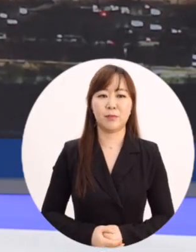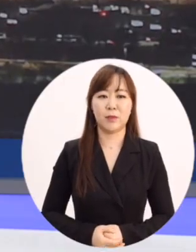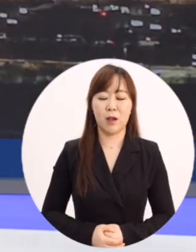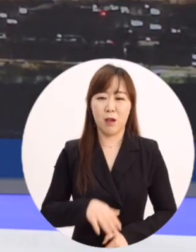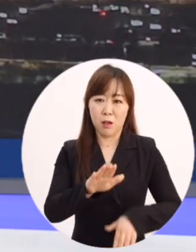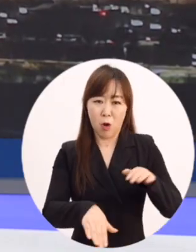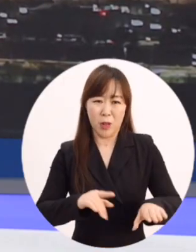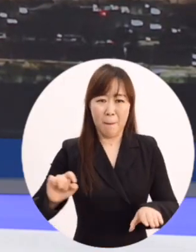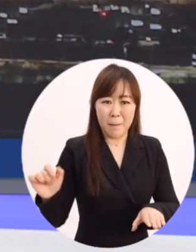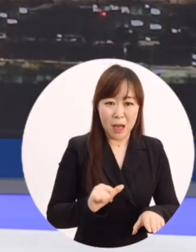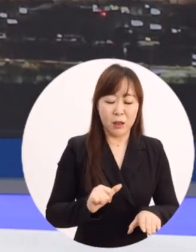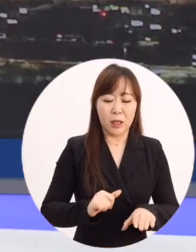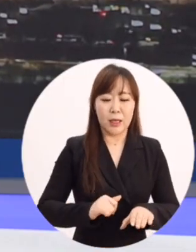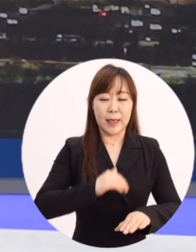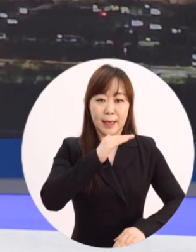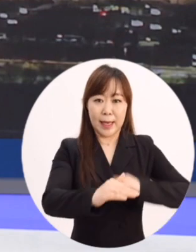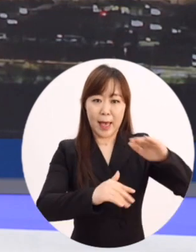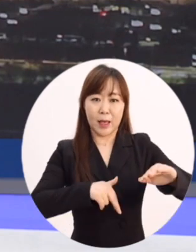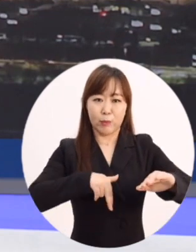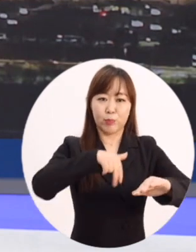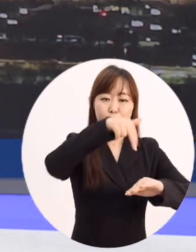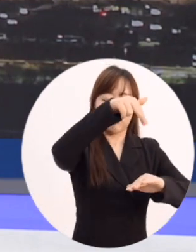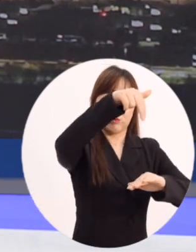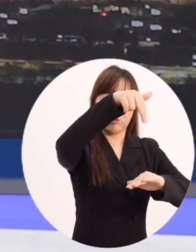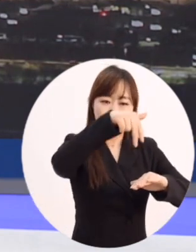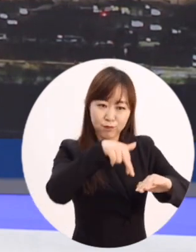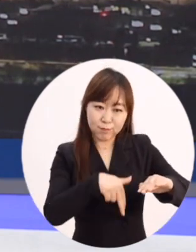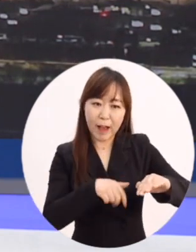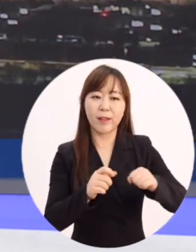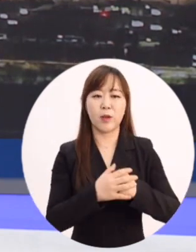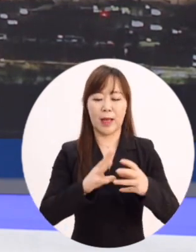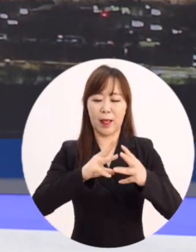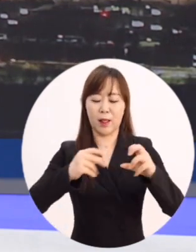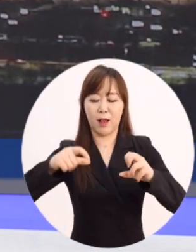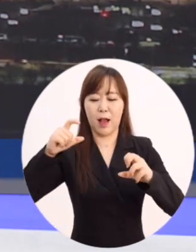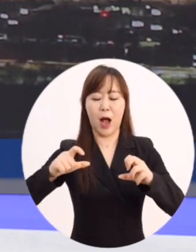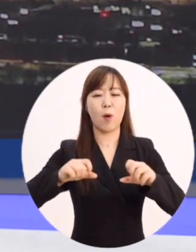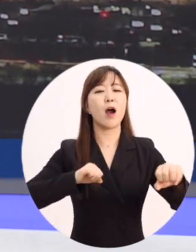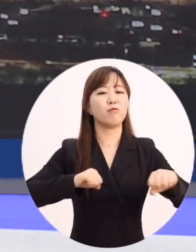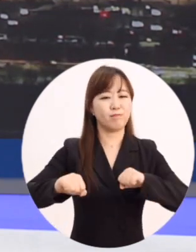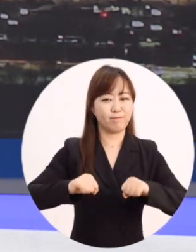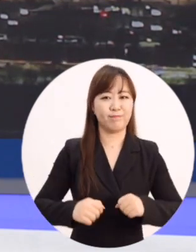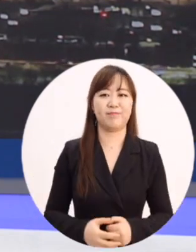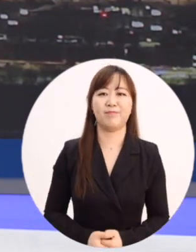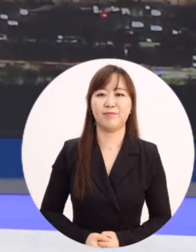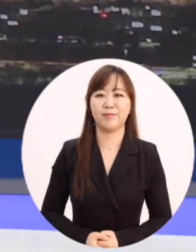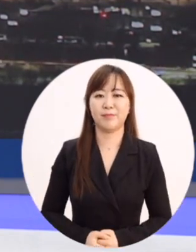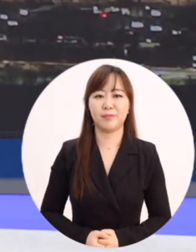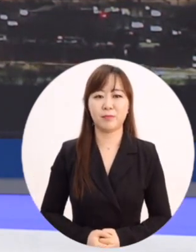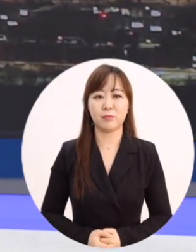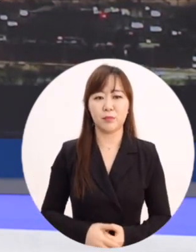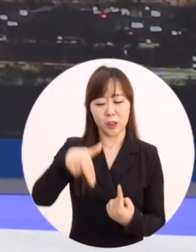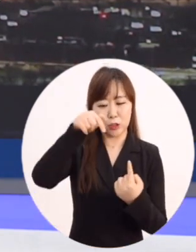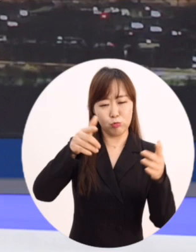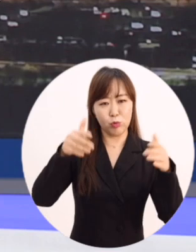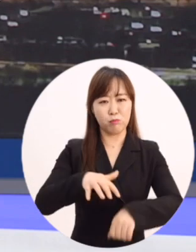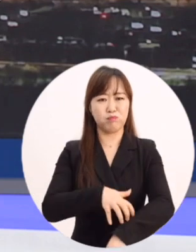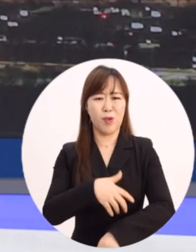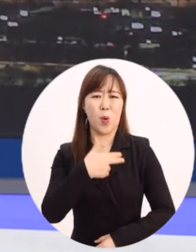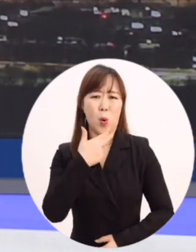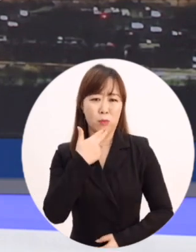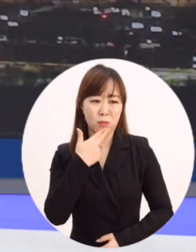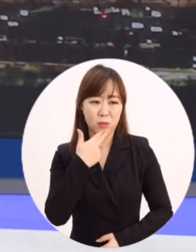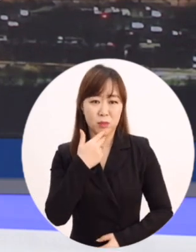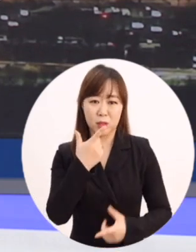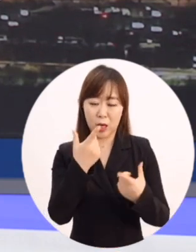빠르게 걷기, 계단 오르내리기, 근력 강화 운동을 진행합니다. 일주일 동안